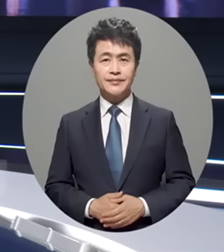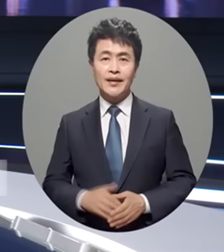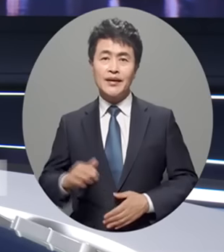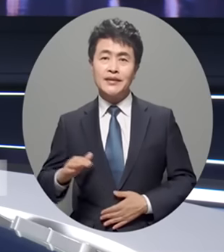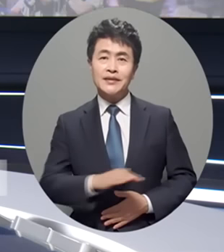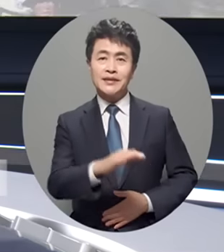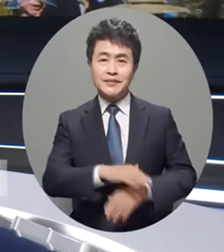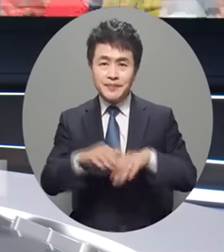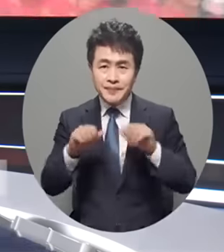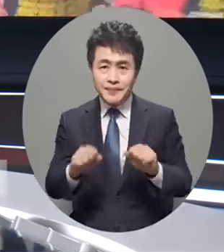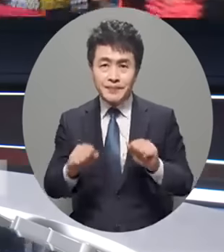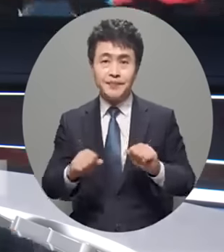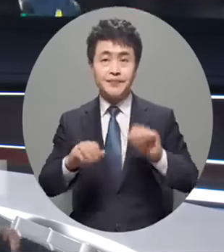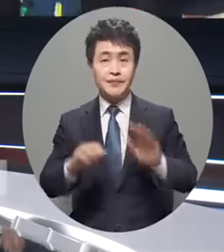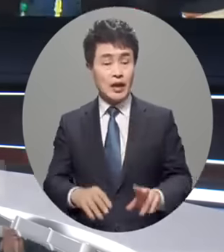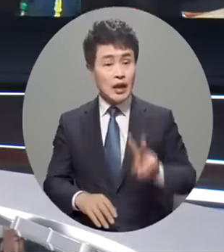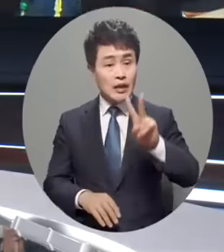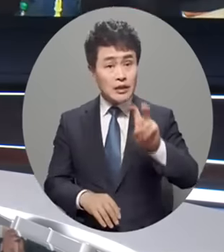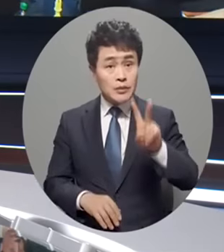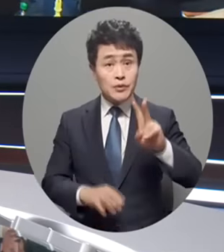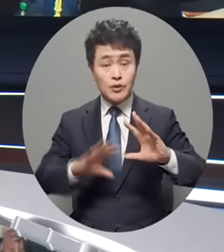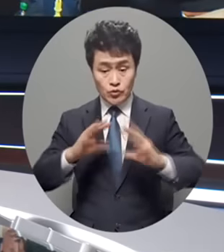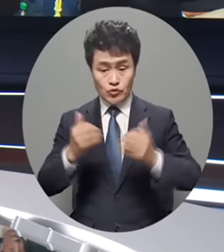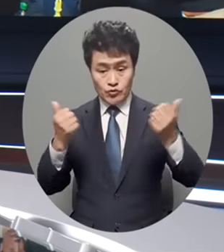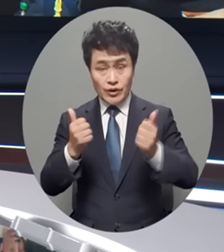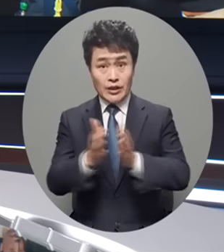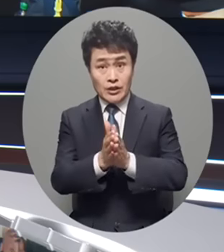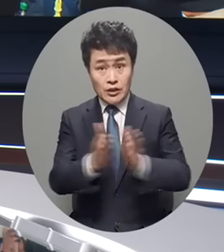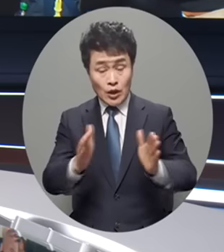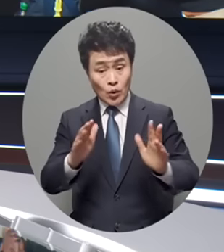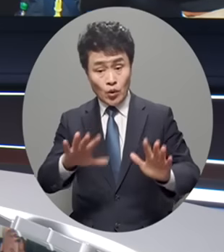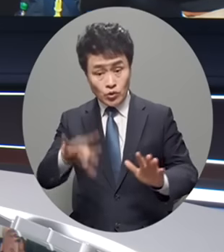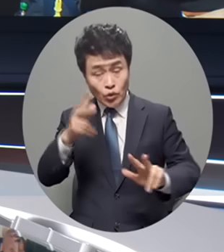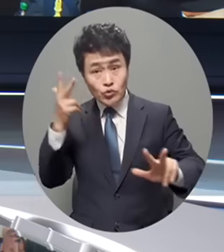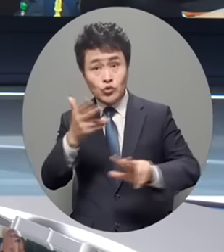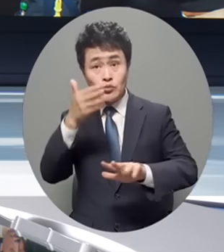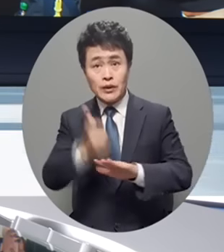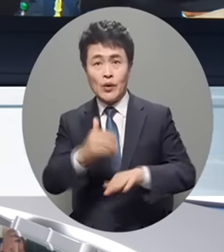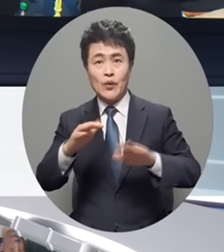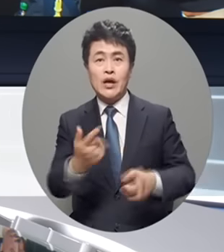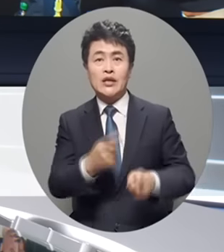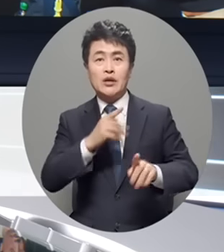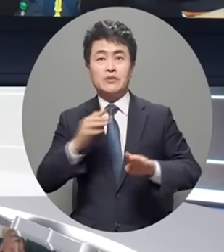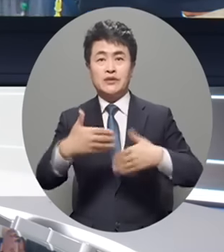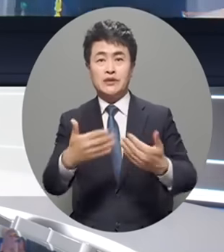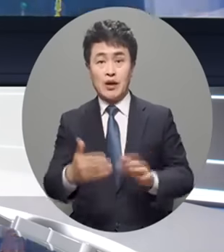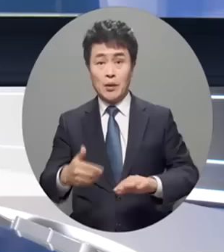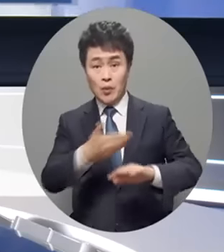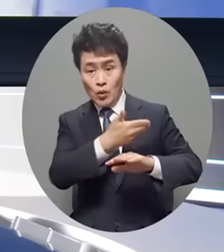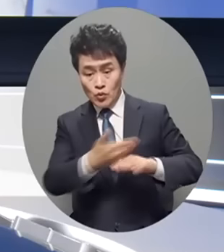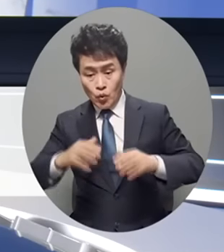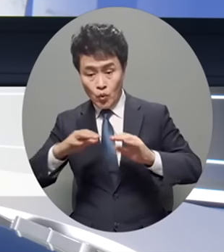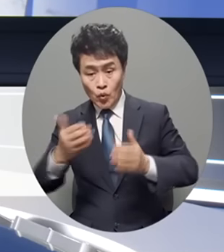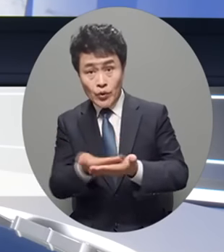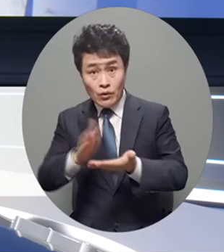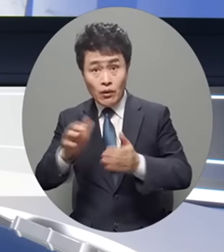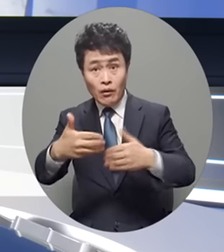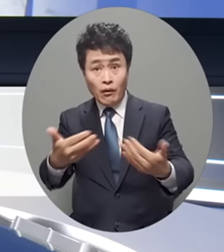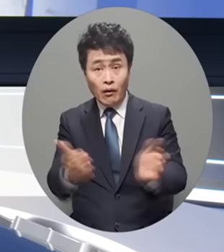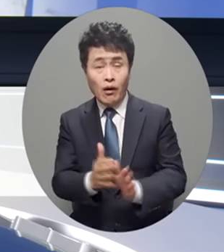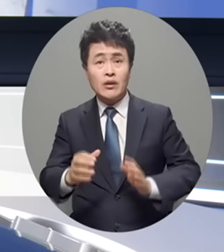여러분 안녕하십니까. 22대 국회 시작 이후 첫 주말인 오늘 더불어민주당과 조국혁신당 등 야권이 일제히